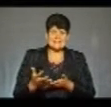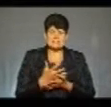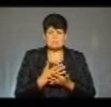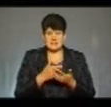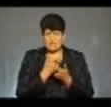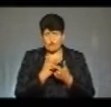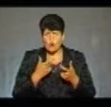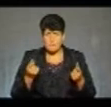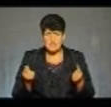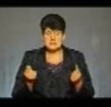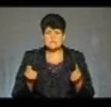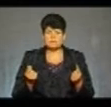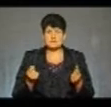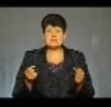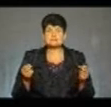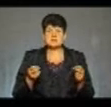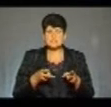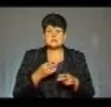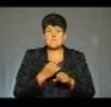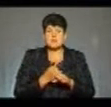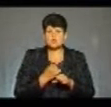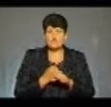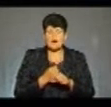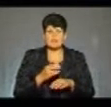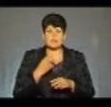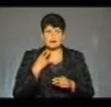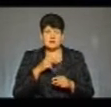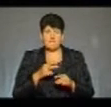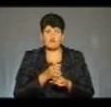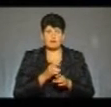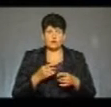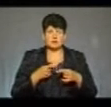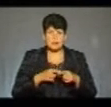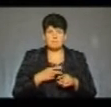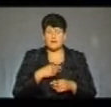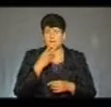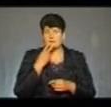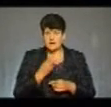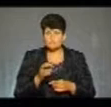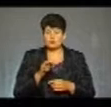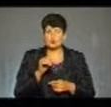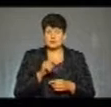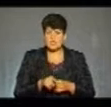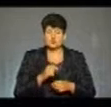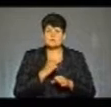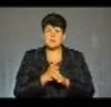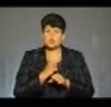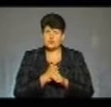відеоспостереження. Спеціалісти працювали, криміналісти, вибухотехніки. Ми бачимо про те, що спрацювало